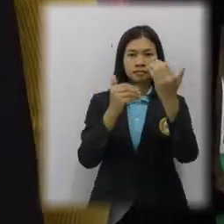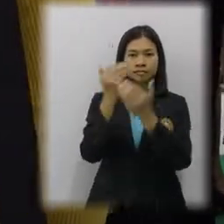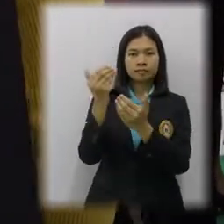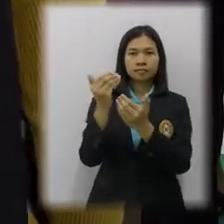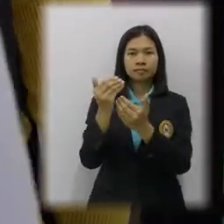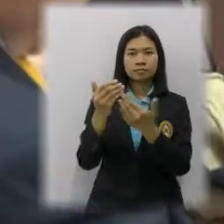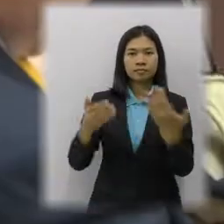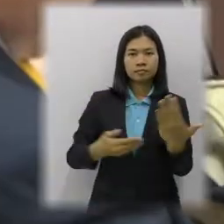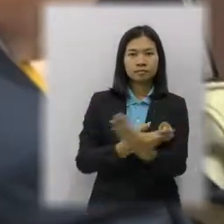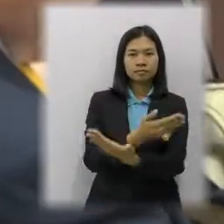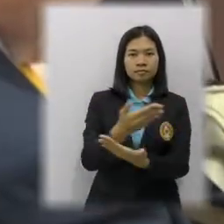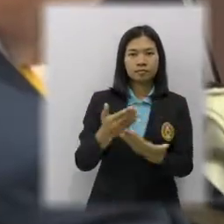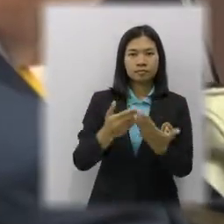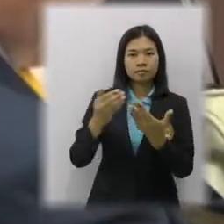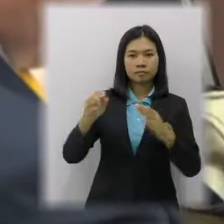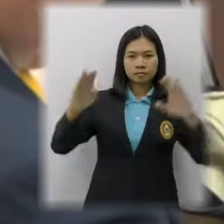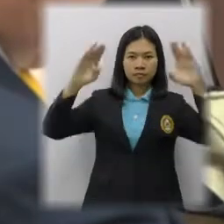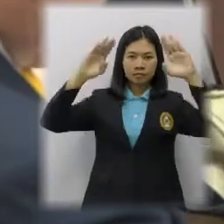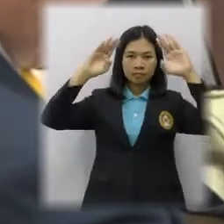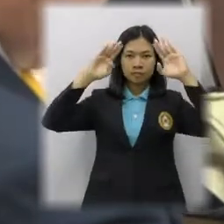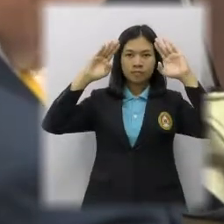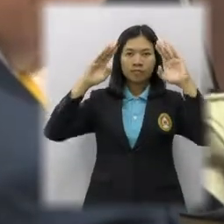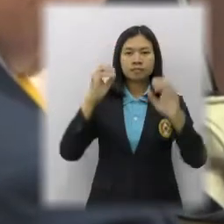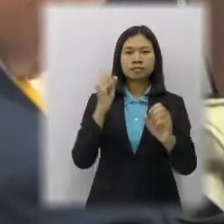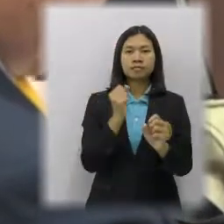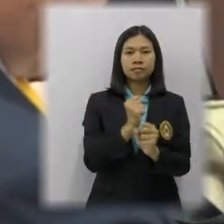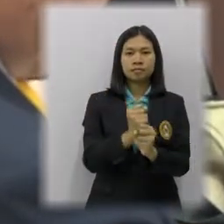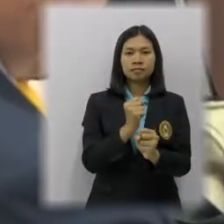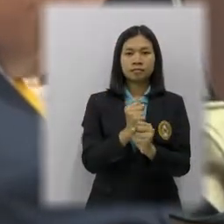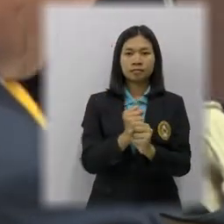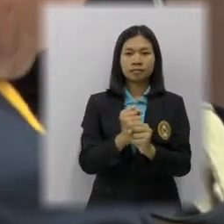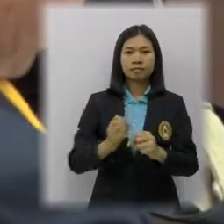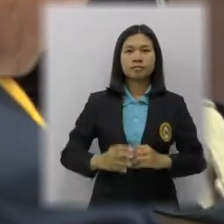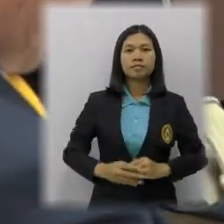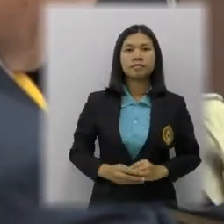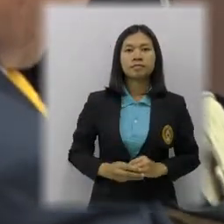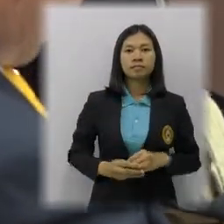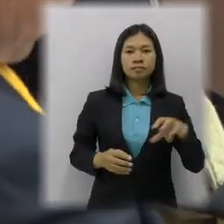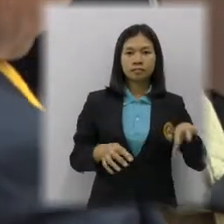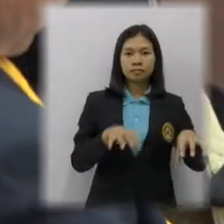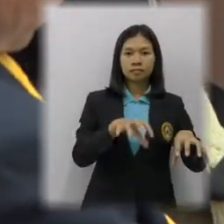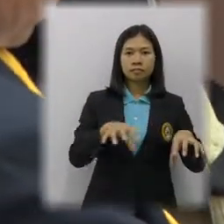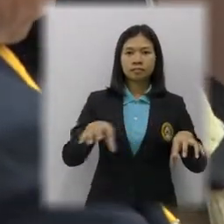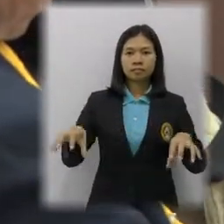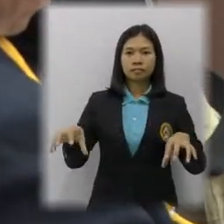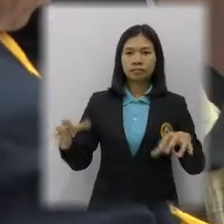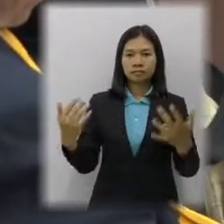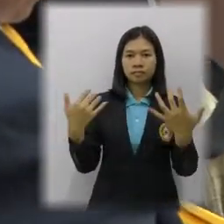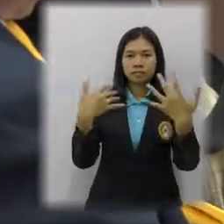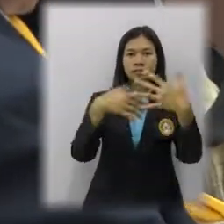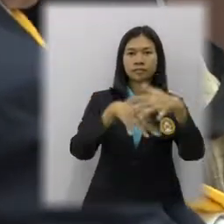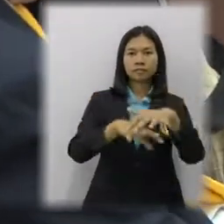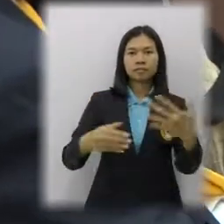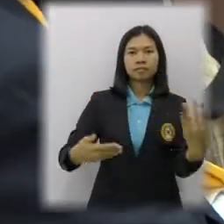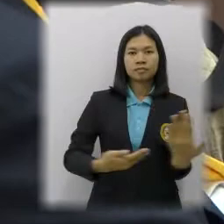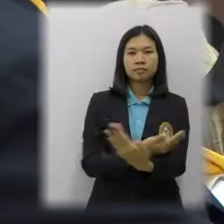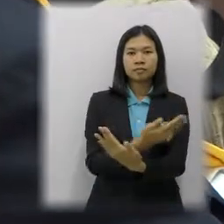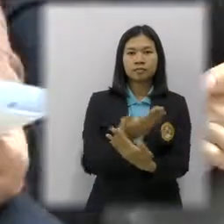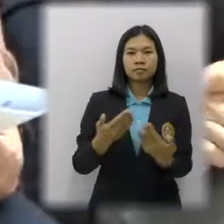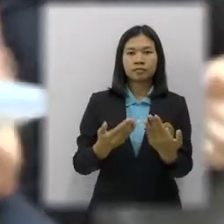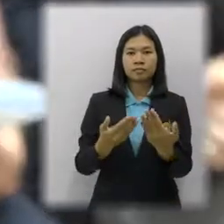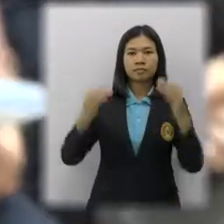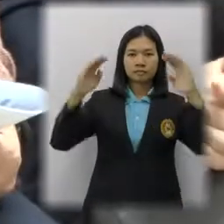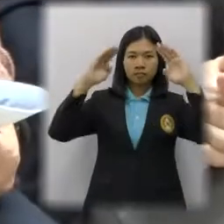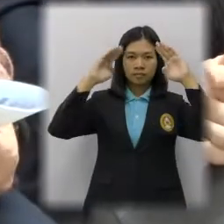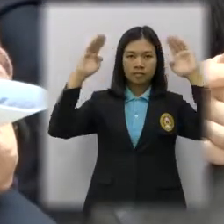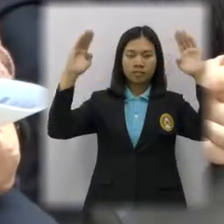มล้อมวงเสวนาแลกเปลี่ยนเรียนรู้ประสบการณ์การดำเนินการจัดการความรู้โดยทุกหน่วยงานได้ร่วมแลกเปลี่ยนเรียนรู้ประสบ